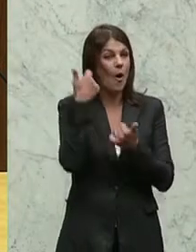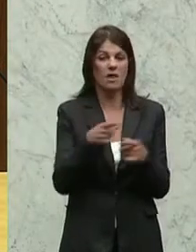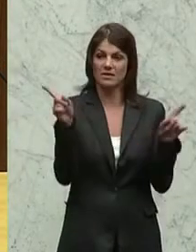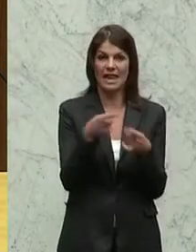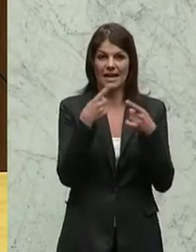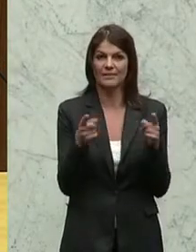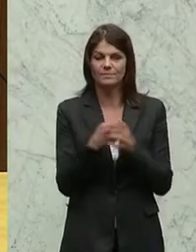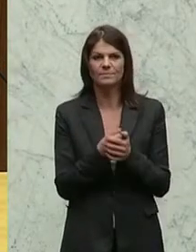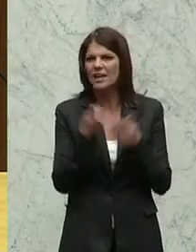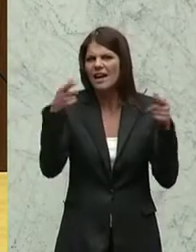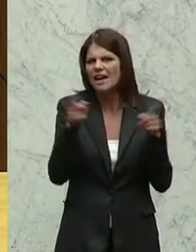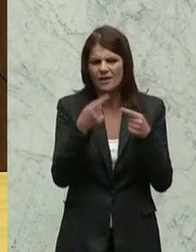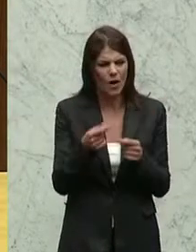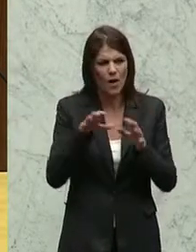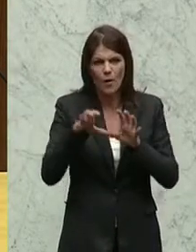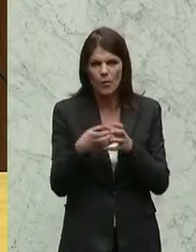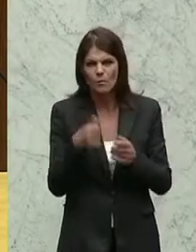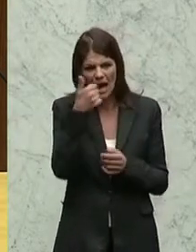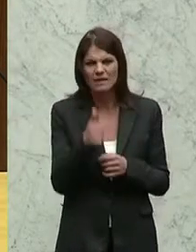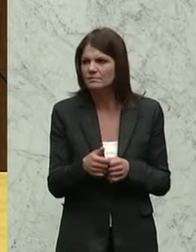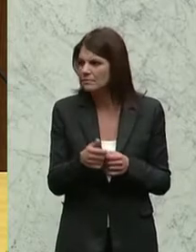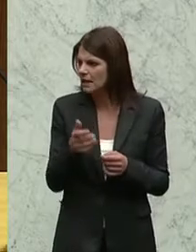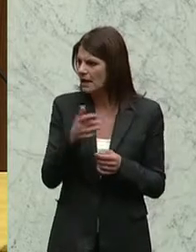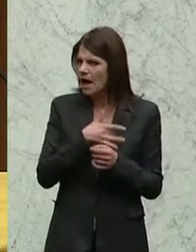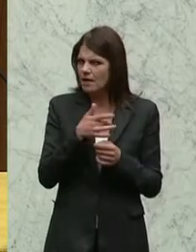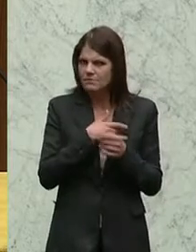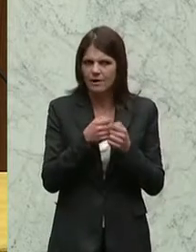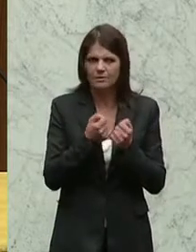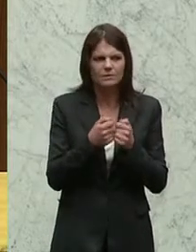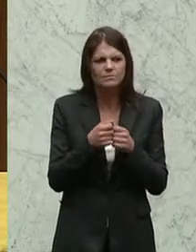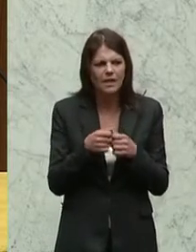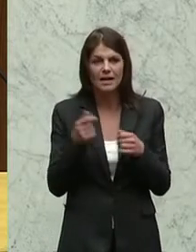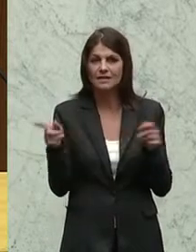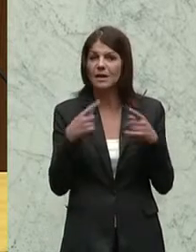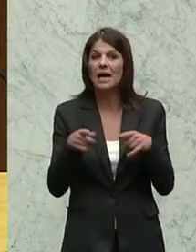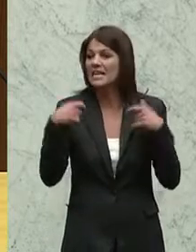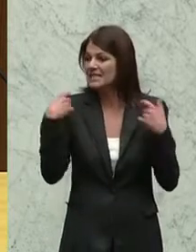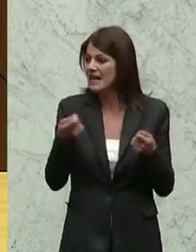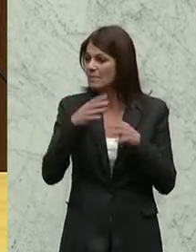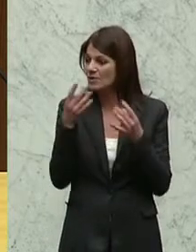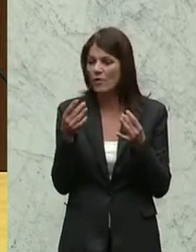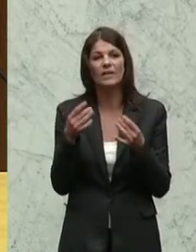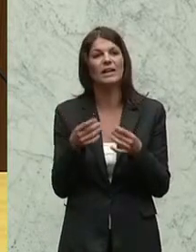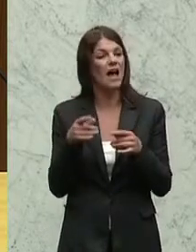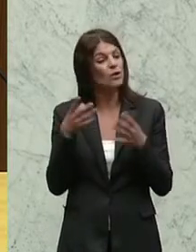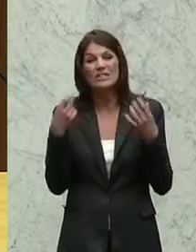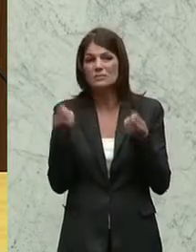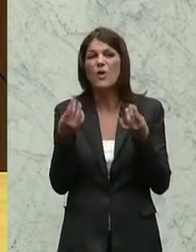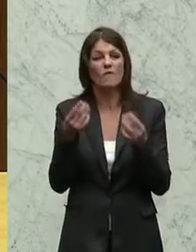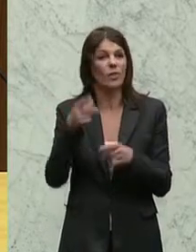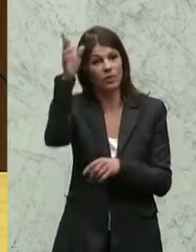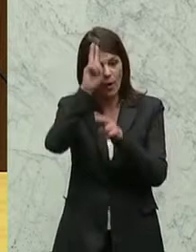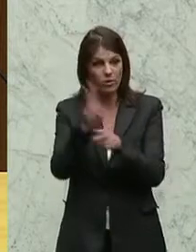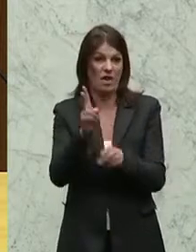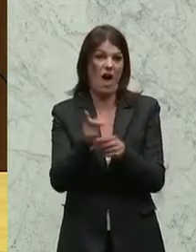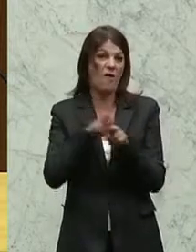ein Stanzl von der Gruppe, die sich dann nennt Rerzermix. Und das Stanzl heißt, es gibt so viel Trottel auf der Welt. Ich will damit